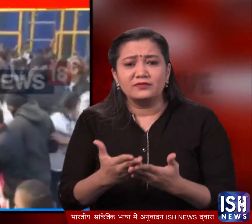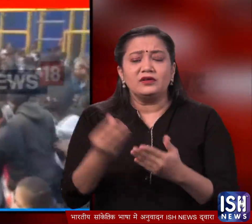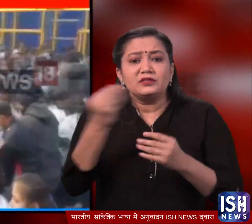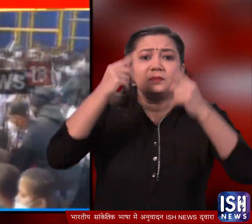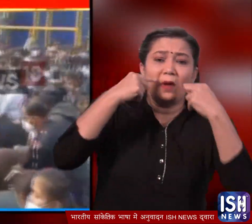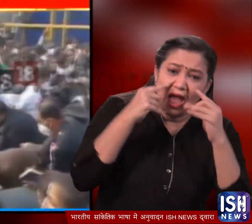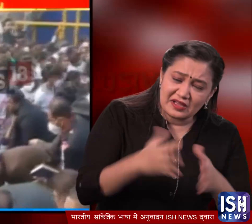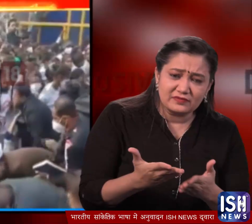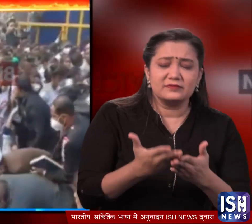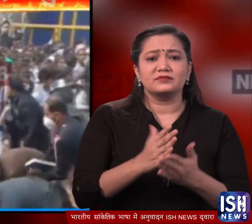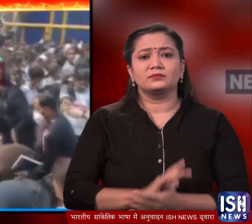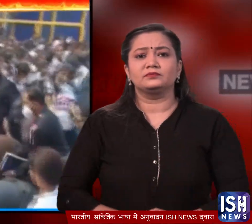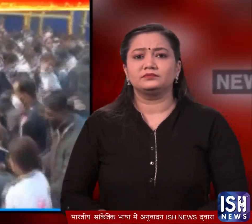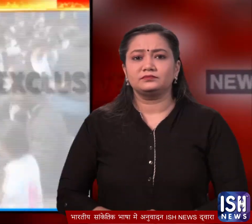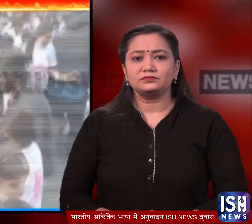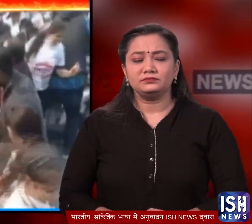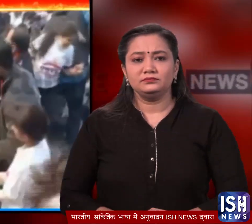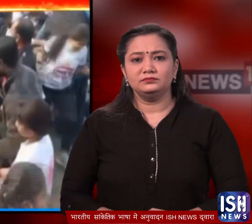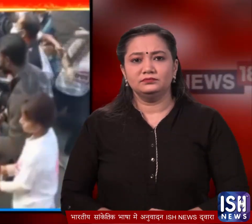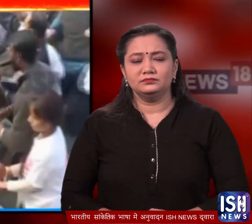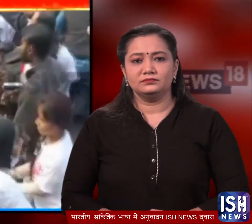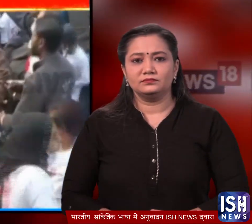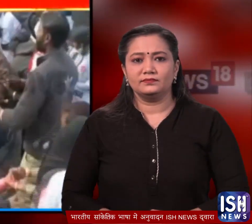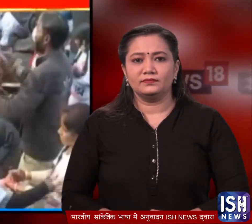फंसी छात्राएं चिल्लाती रहीं, कई तो रोने भी लगीं।